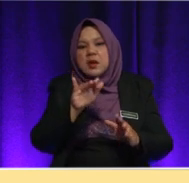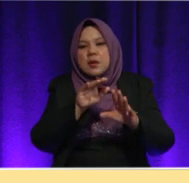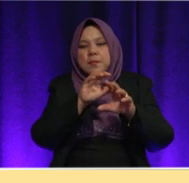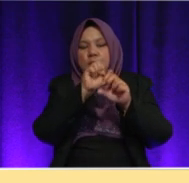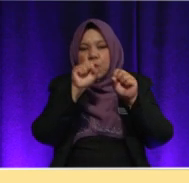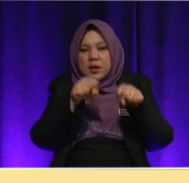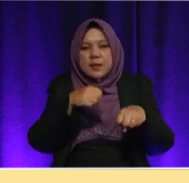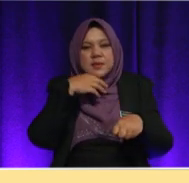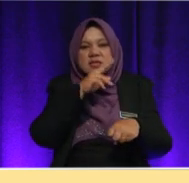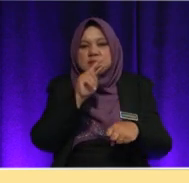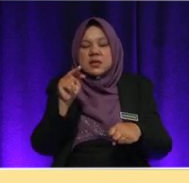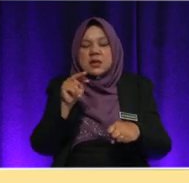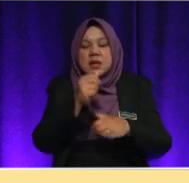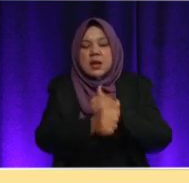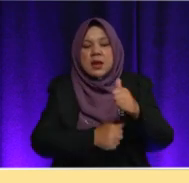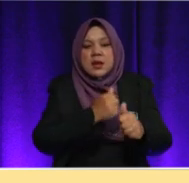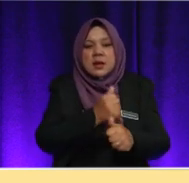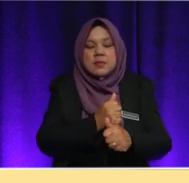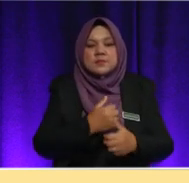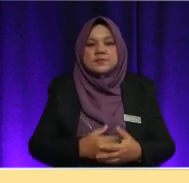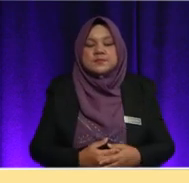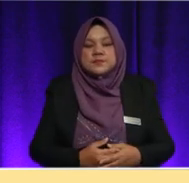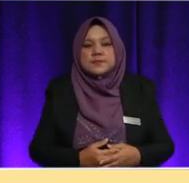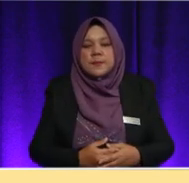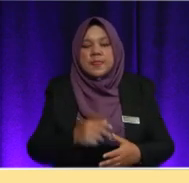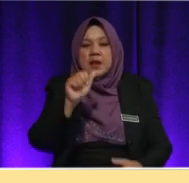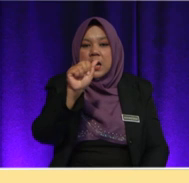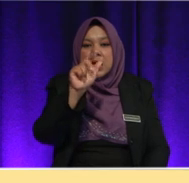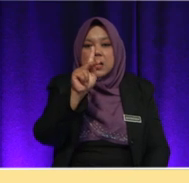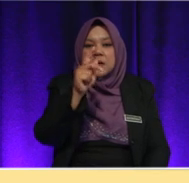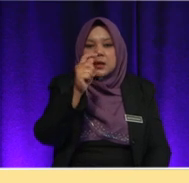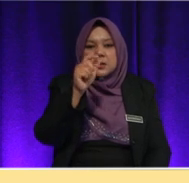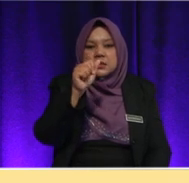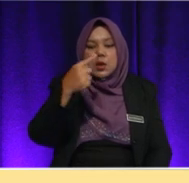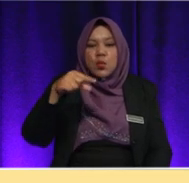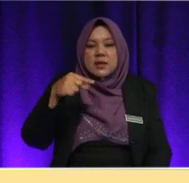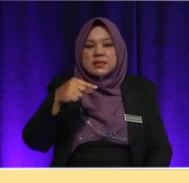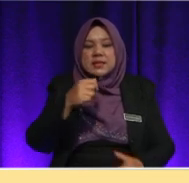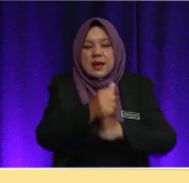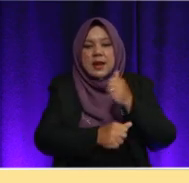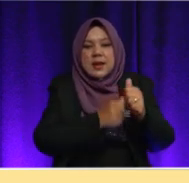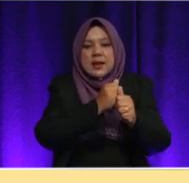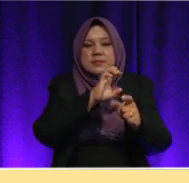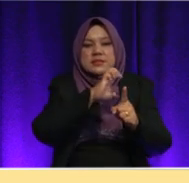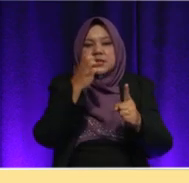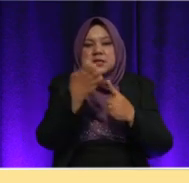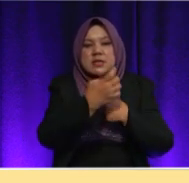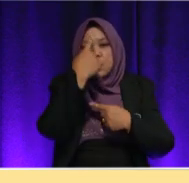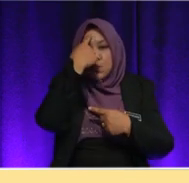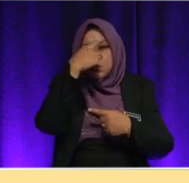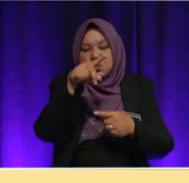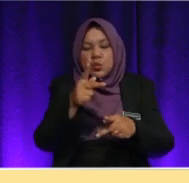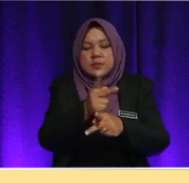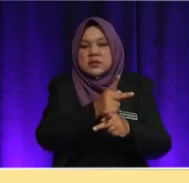pencemaran Oke sebagai contoh biasa sekeliling 1974 di gubal untuk menjaga